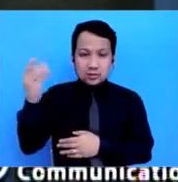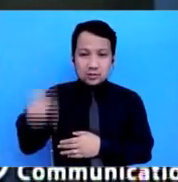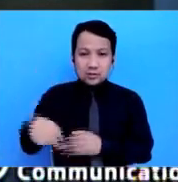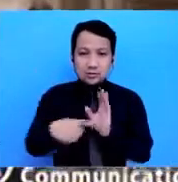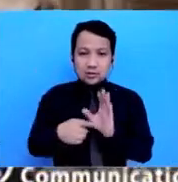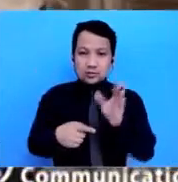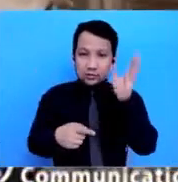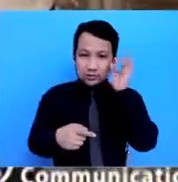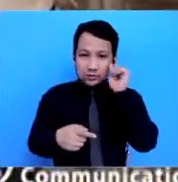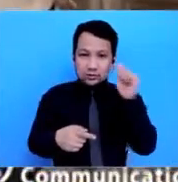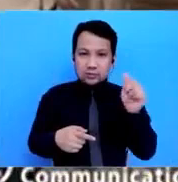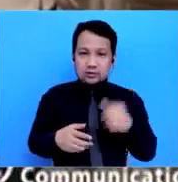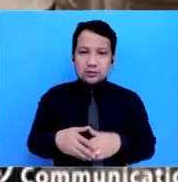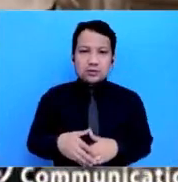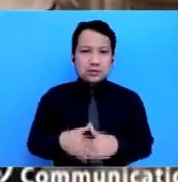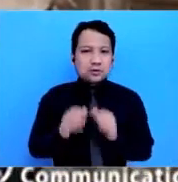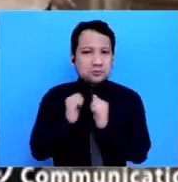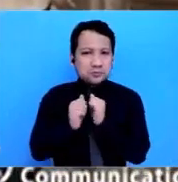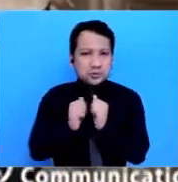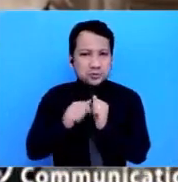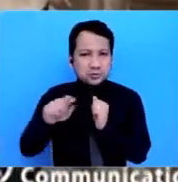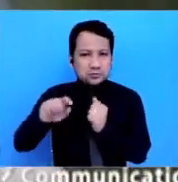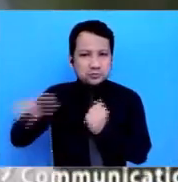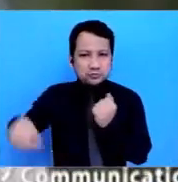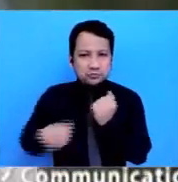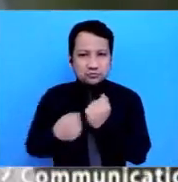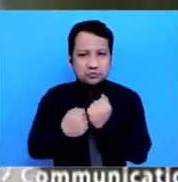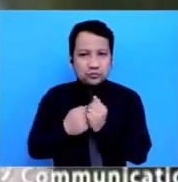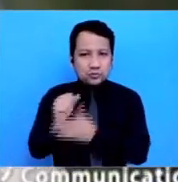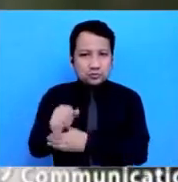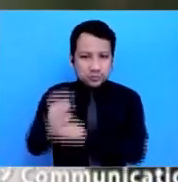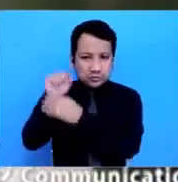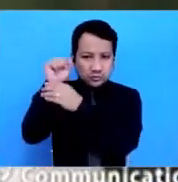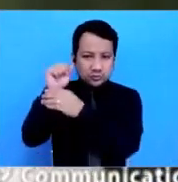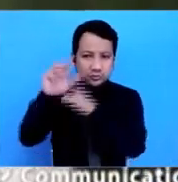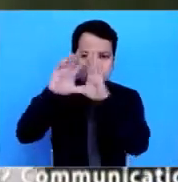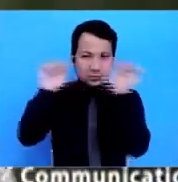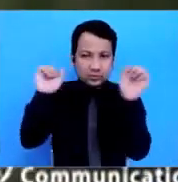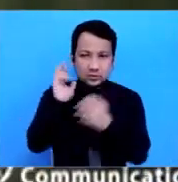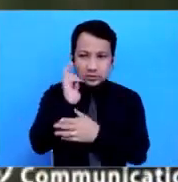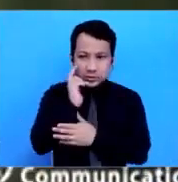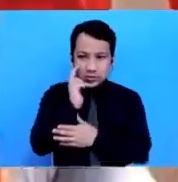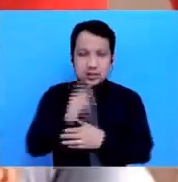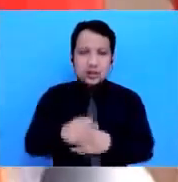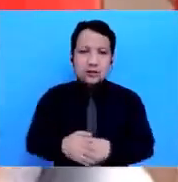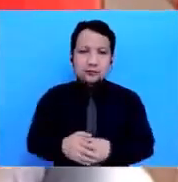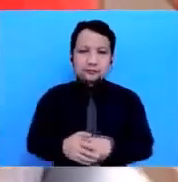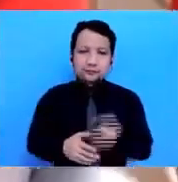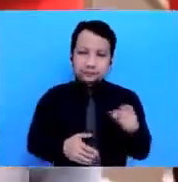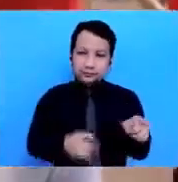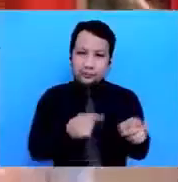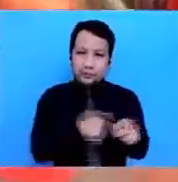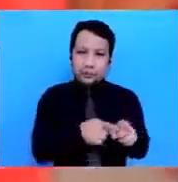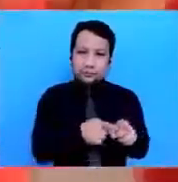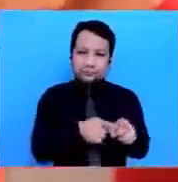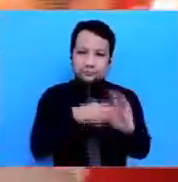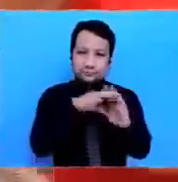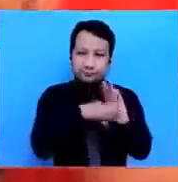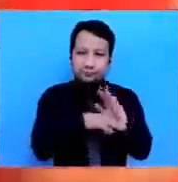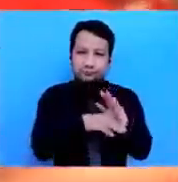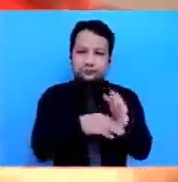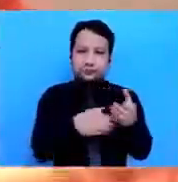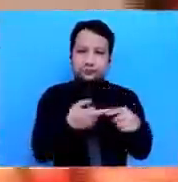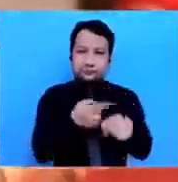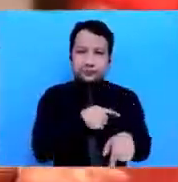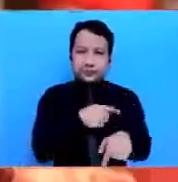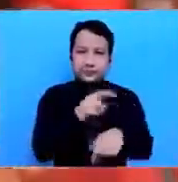Ablan, hindi ibig sabihin ito na may inendorso ng kandidato ang Pangulo. Ang siguradong endorsement para kay Bongbong ay mula sa